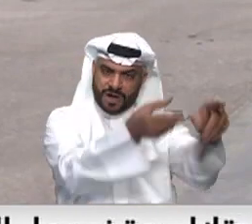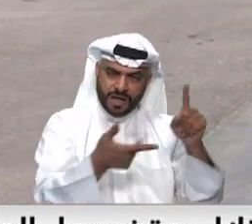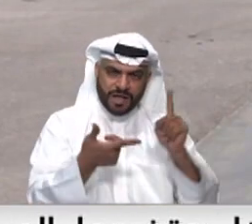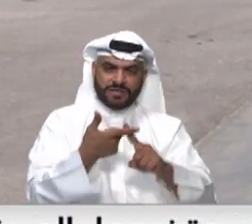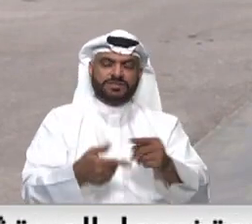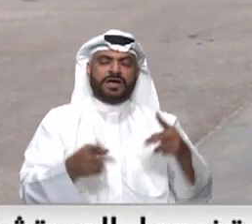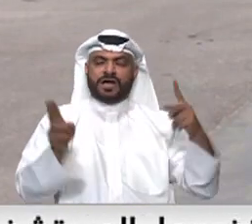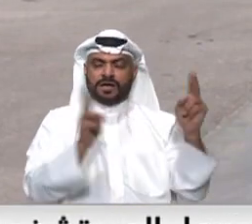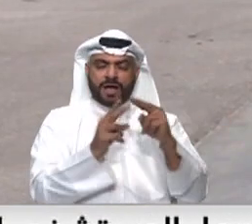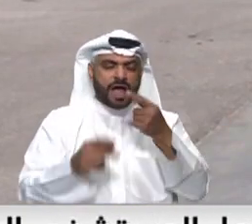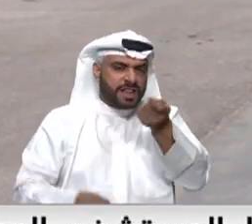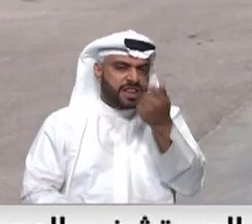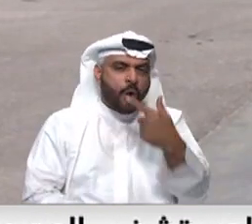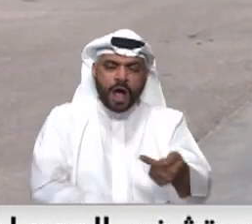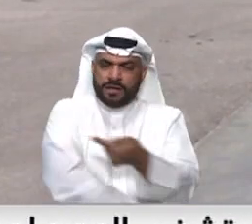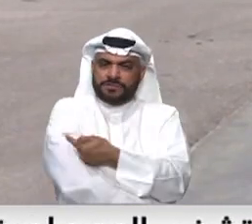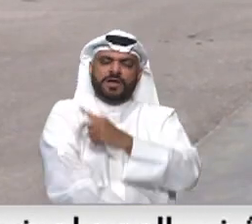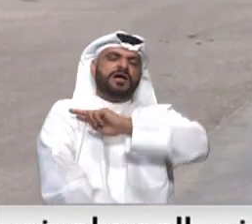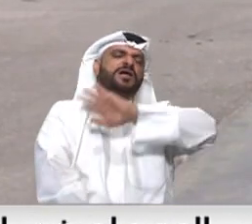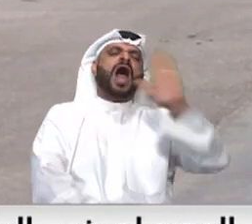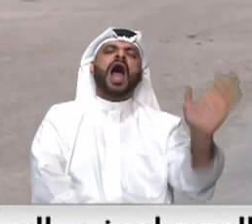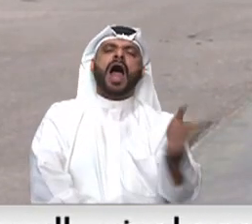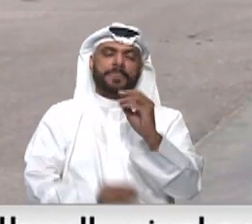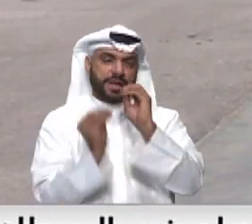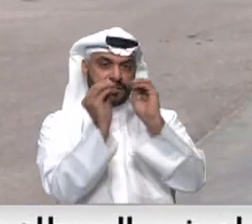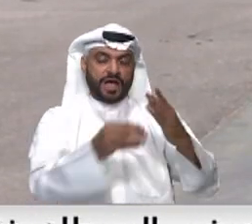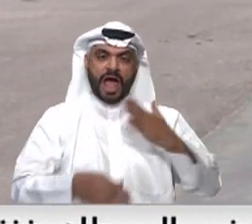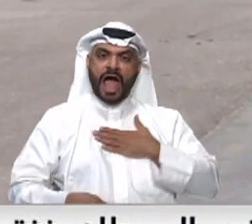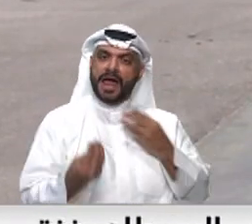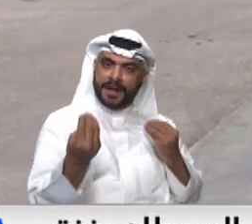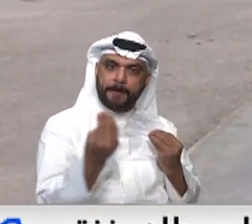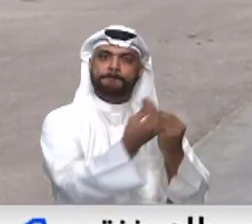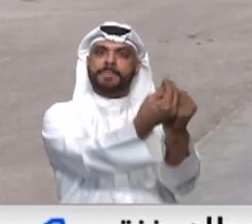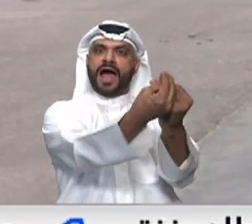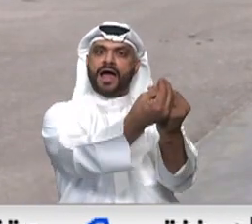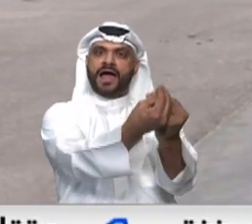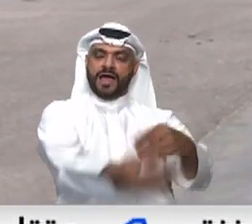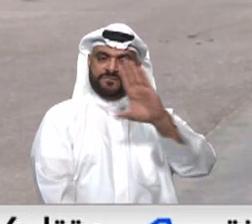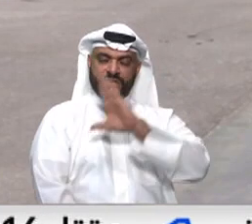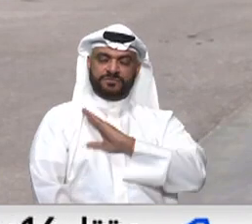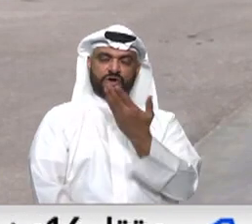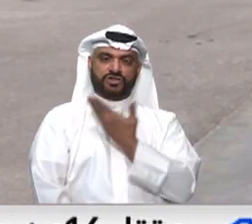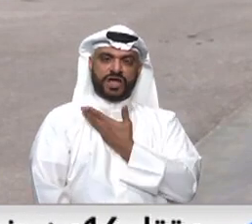الجريحة، عنوانها نحن معكم ولن نترككم لأن فلسطين في